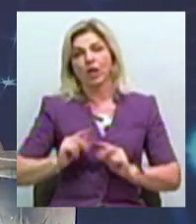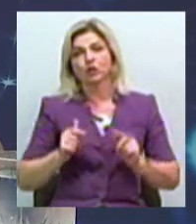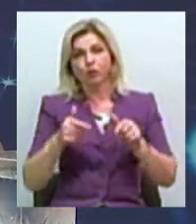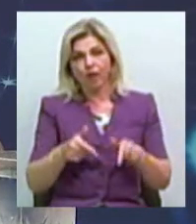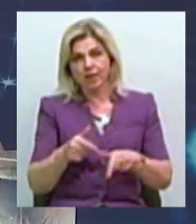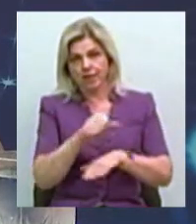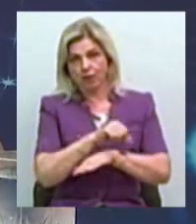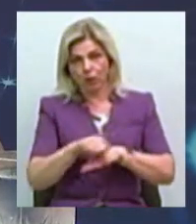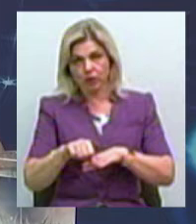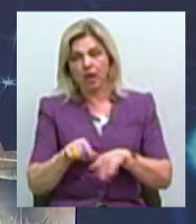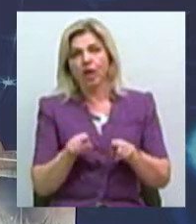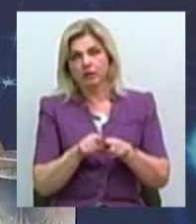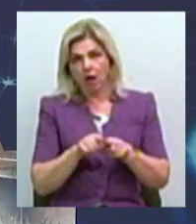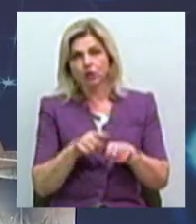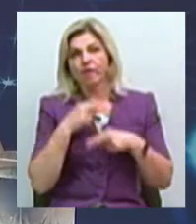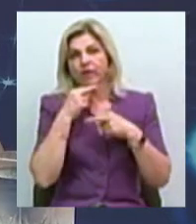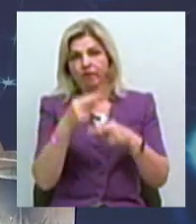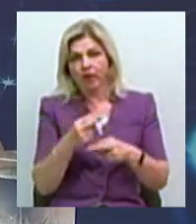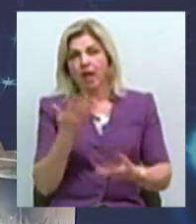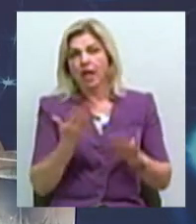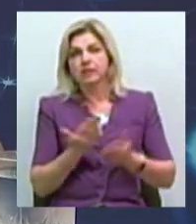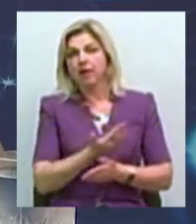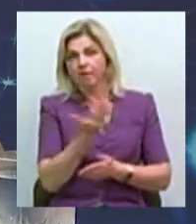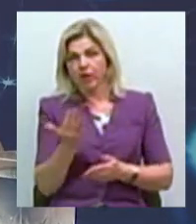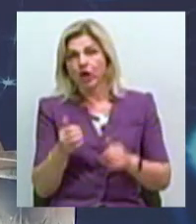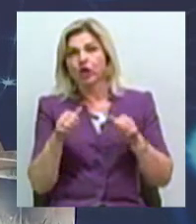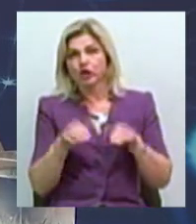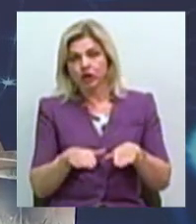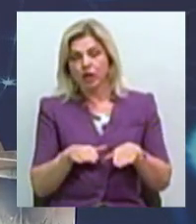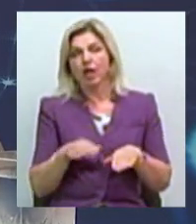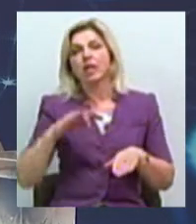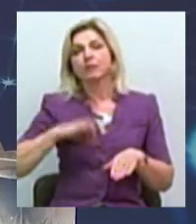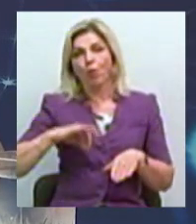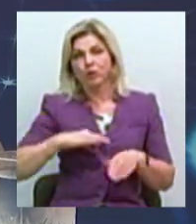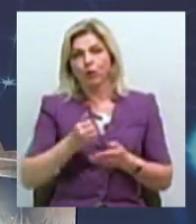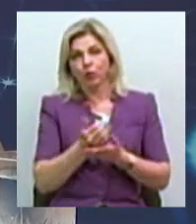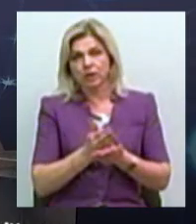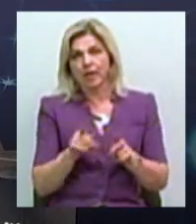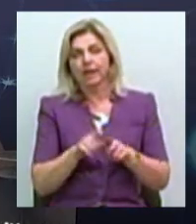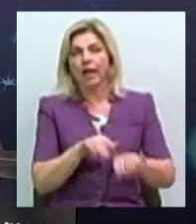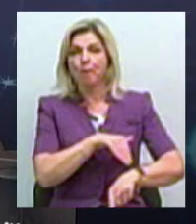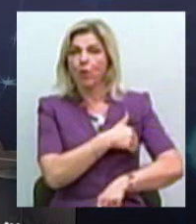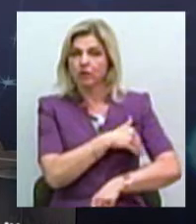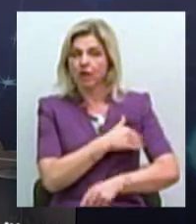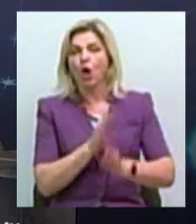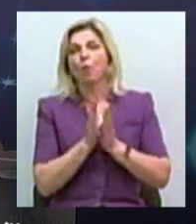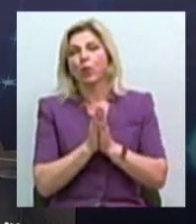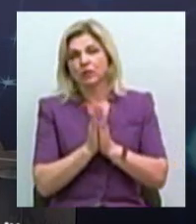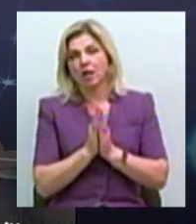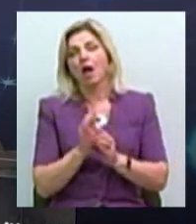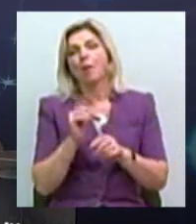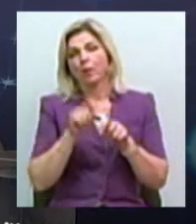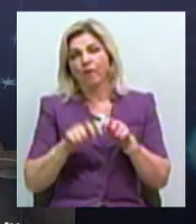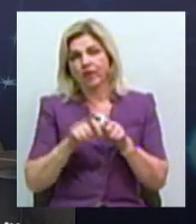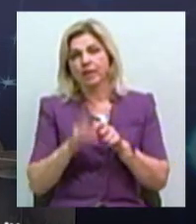тому звертаємось також до наших глядачів, якщо ви все ж таки вирішили скористатися послугами таких посередників, будь ласка, перевірте на сайті